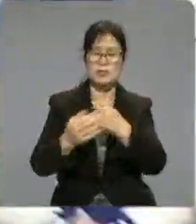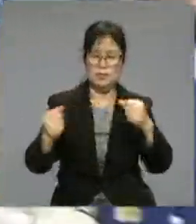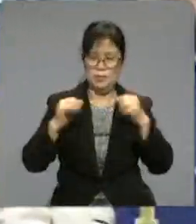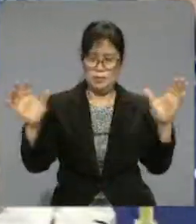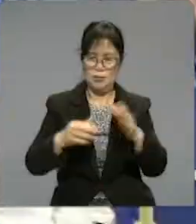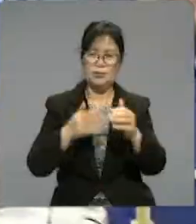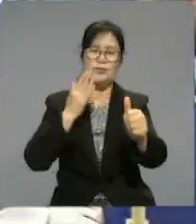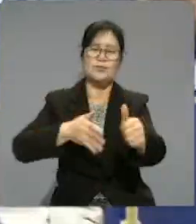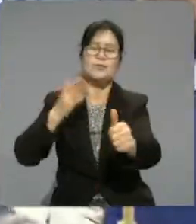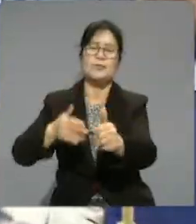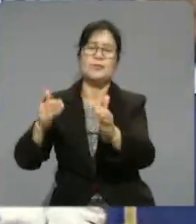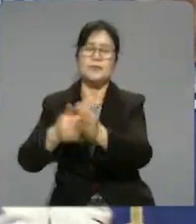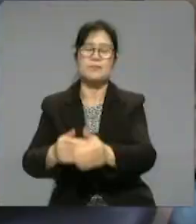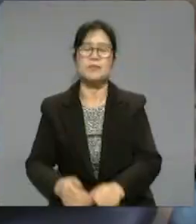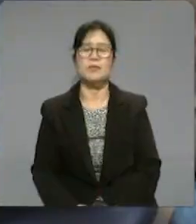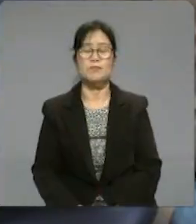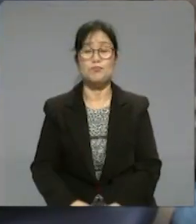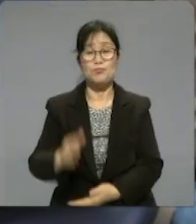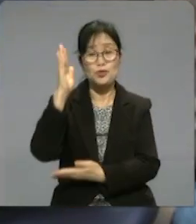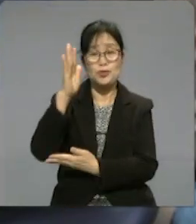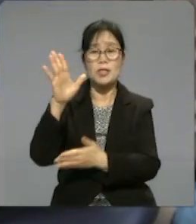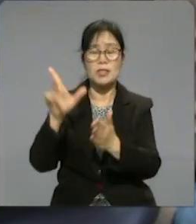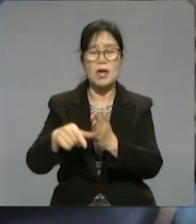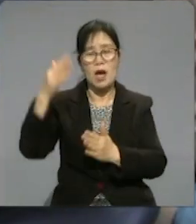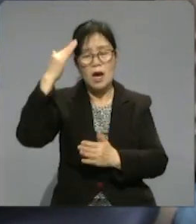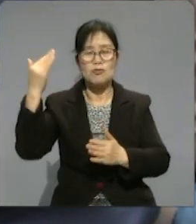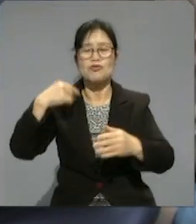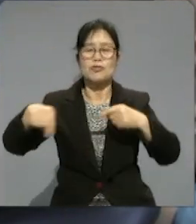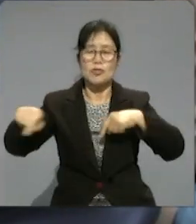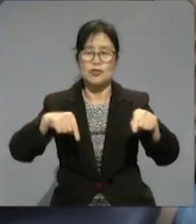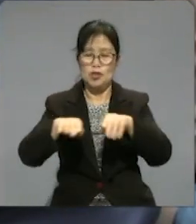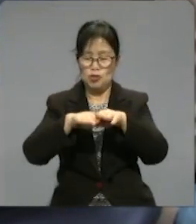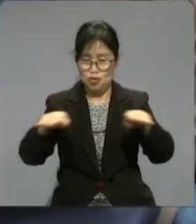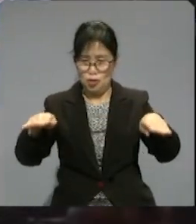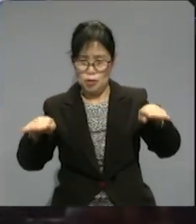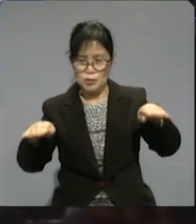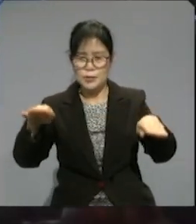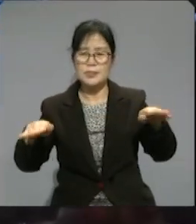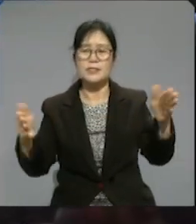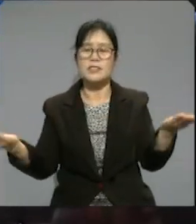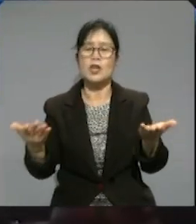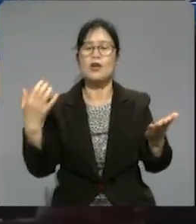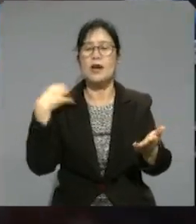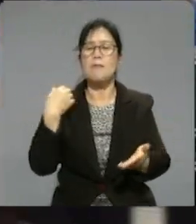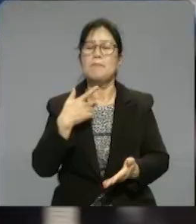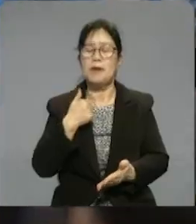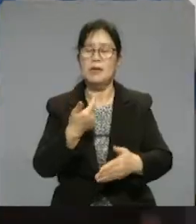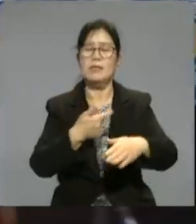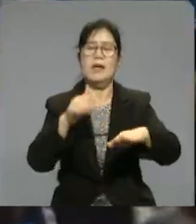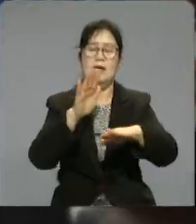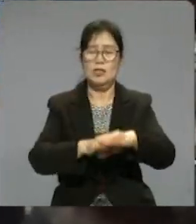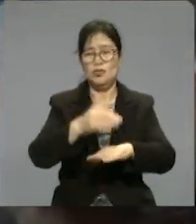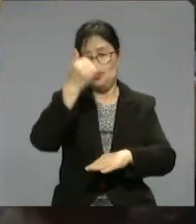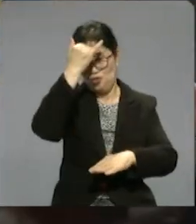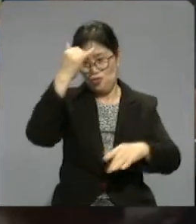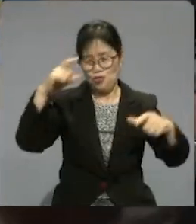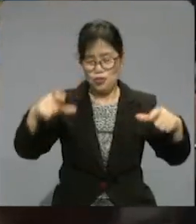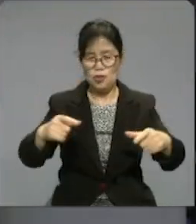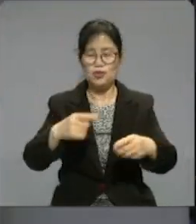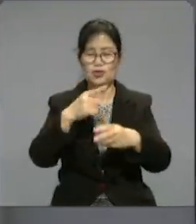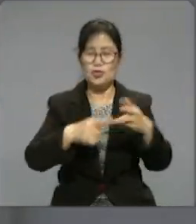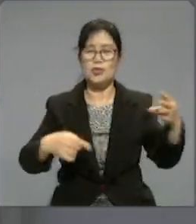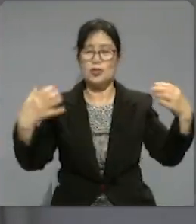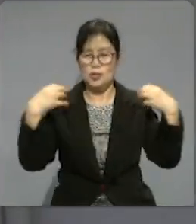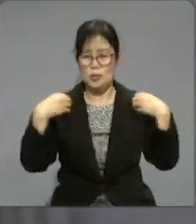유도했습니다. 이어진 유세에서는 한국 정치의 균형추 역할을 해온 대전 충청이 윤석열 정부를